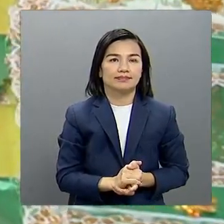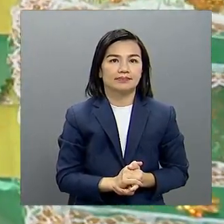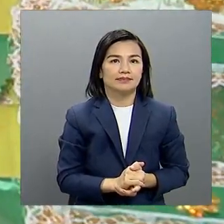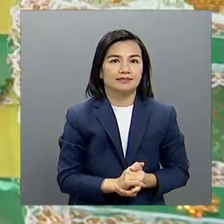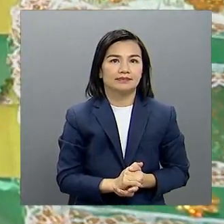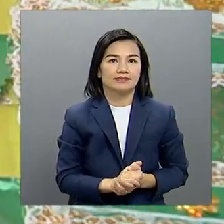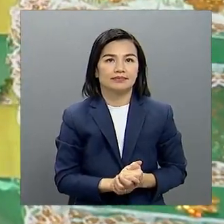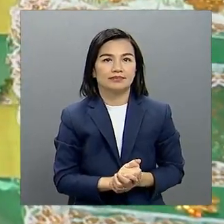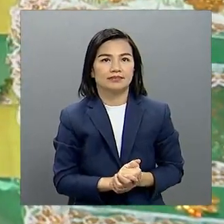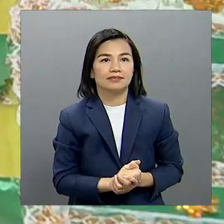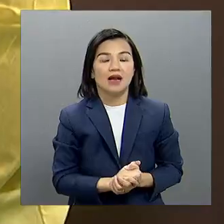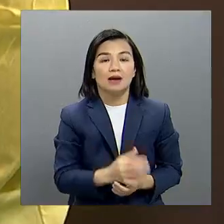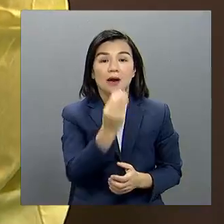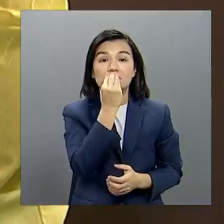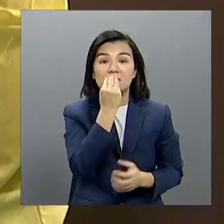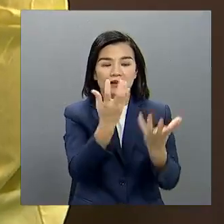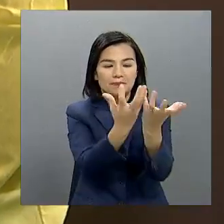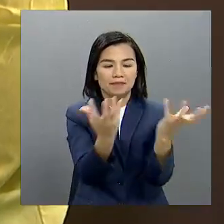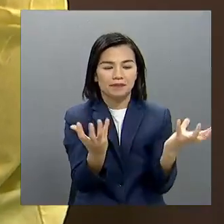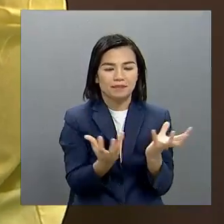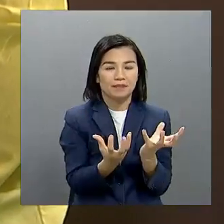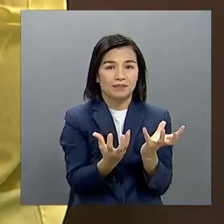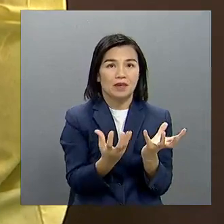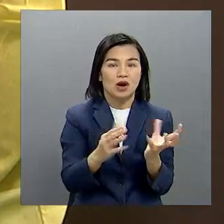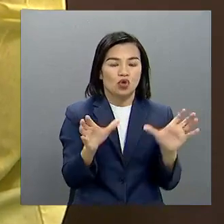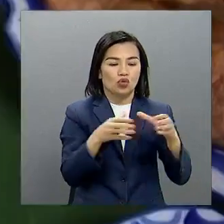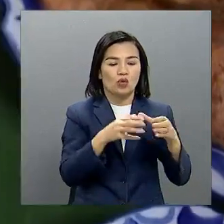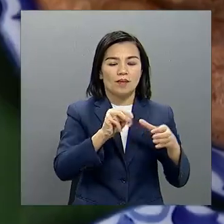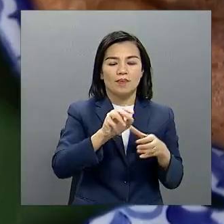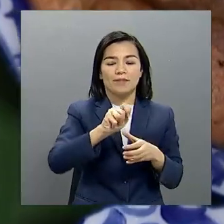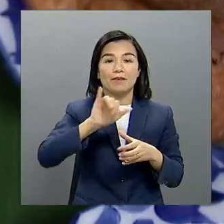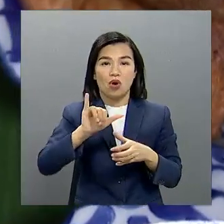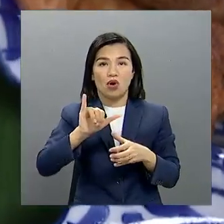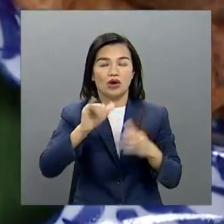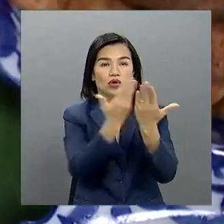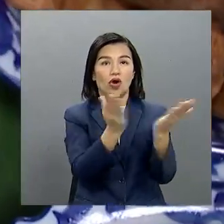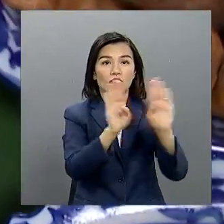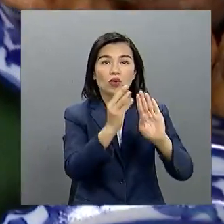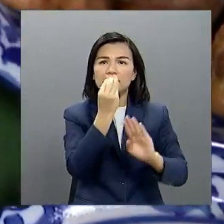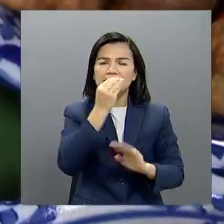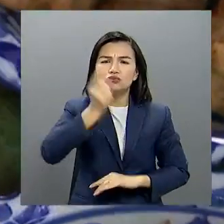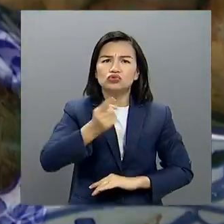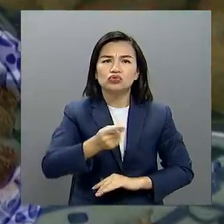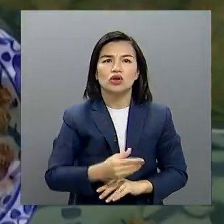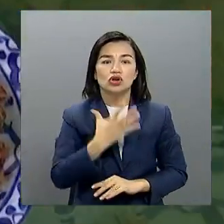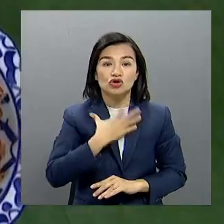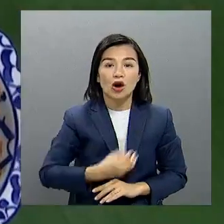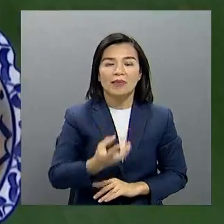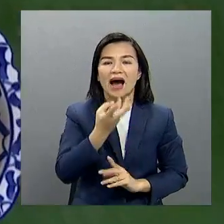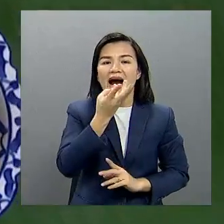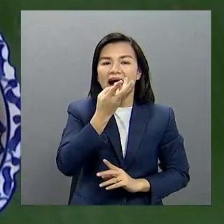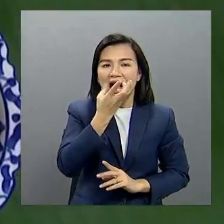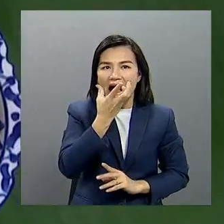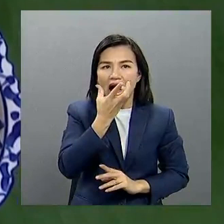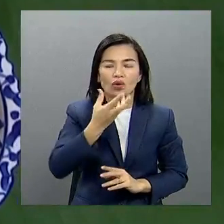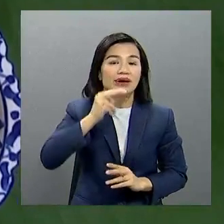แล้วอาหารการกินของชาวมอญนะคะที่เป็น อยู่การกินในครอบครัวเลยส่วนมากจะนิยมข้าวแช่ซึ่งเป็นสัญลักษณ์ข้าวแ